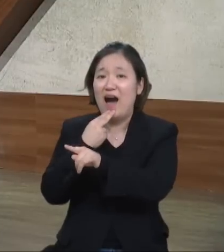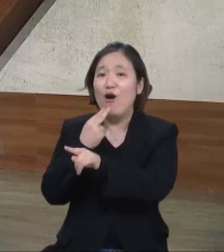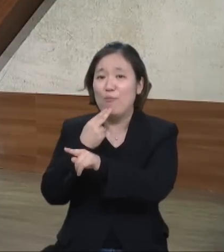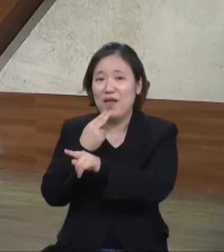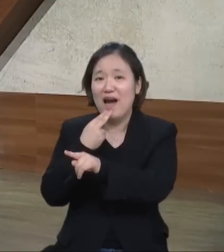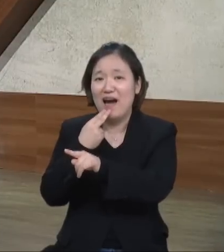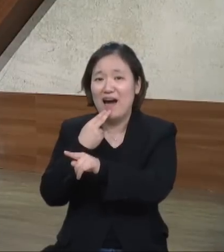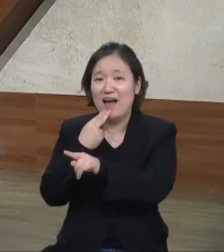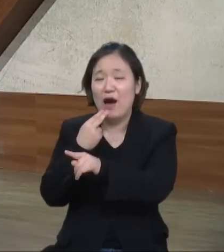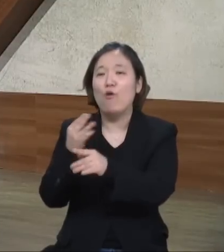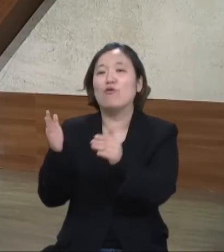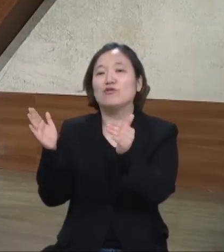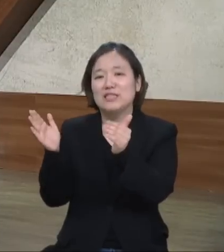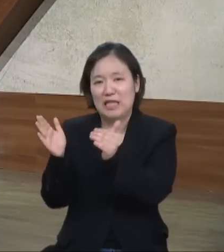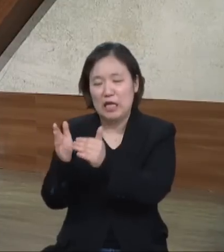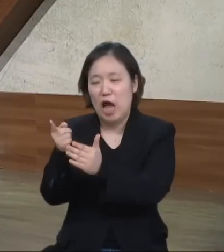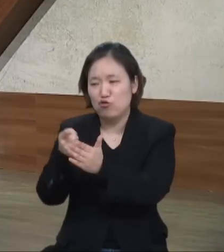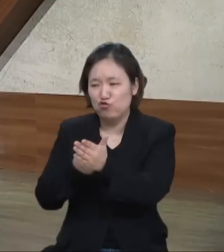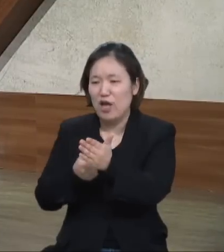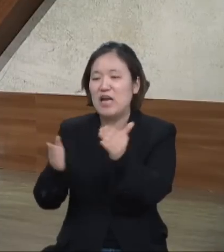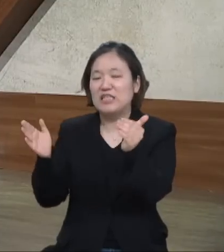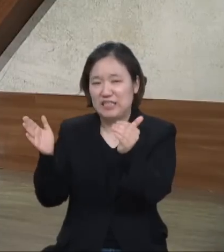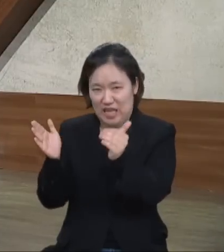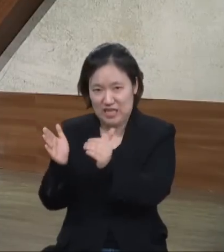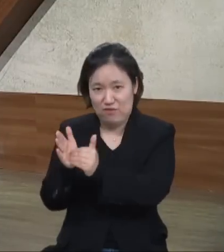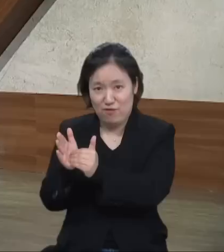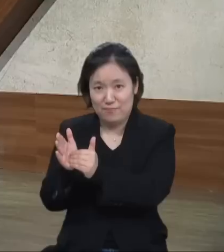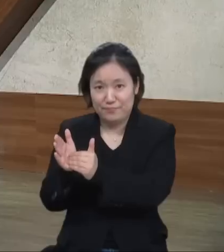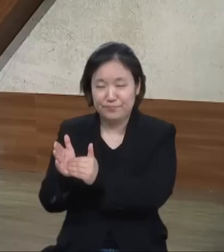판단을 내리고 무사하게